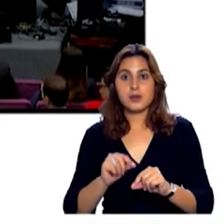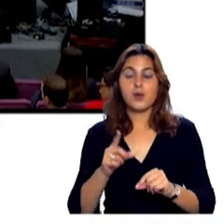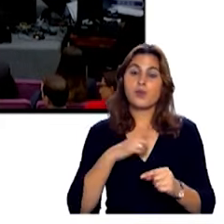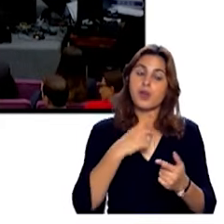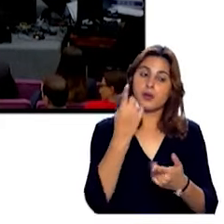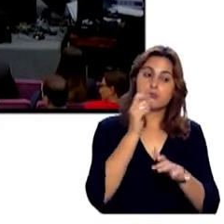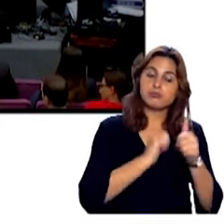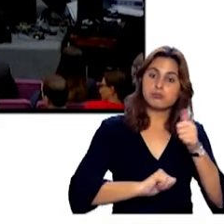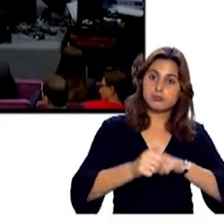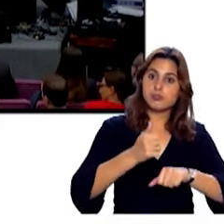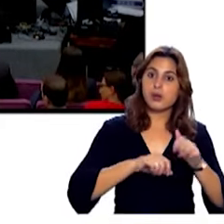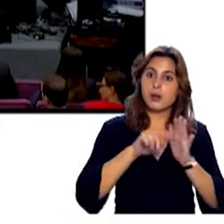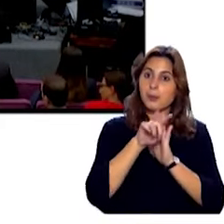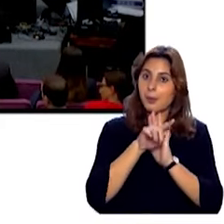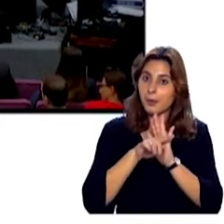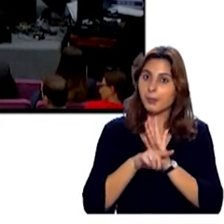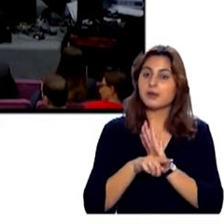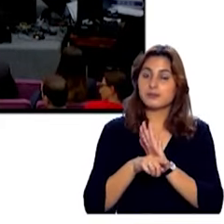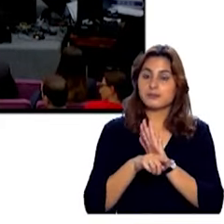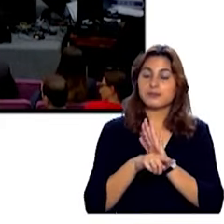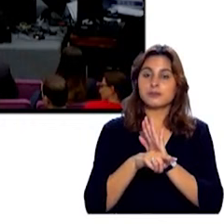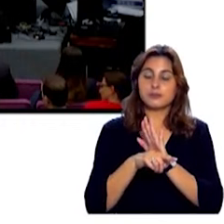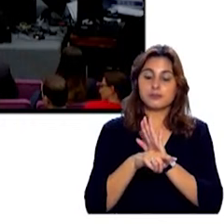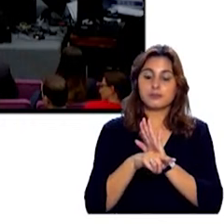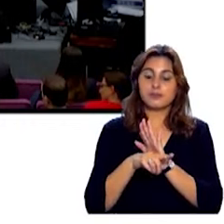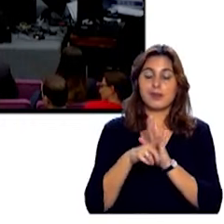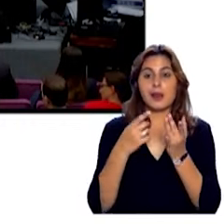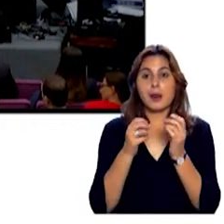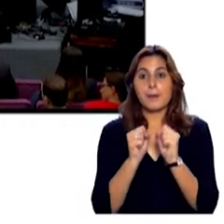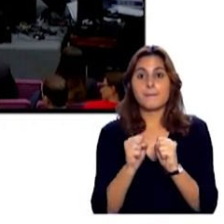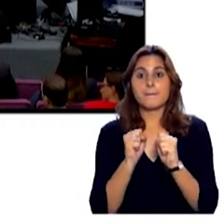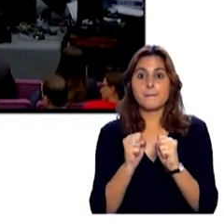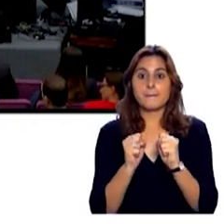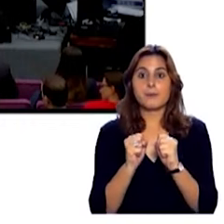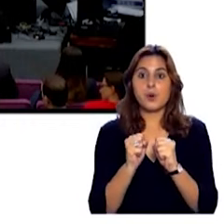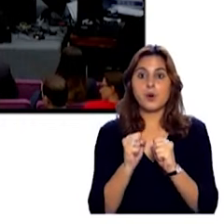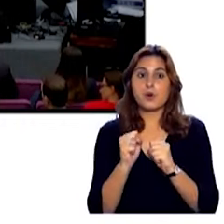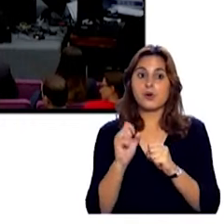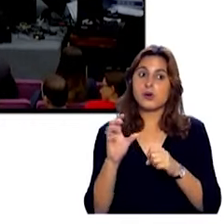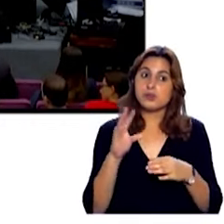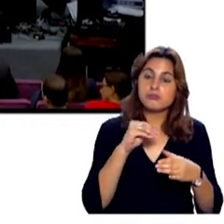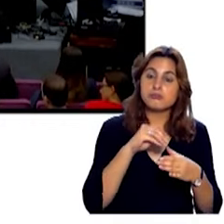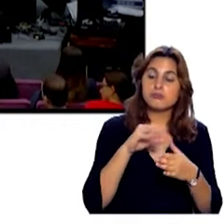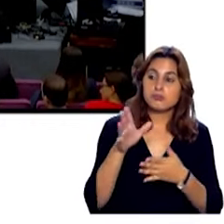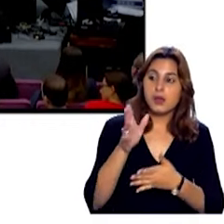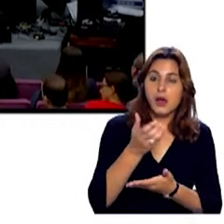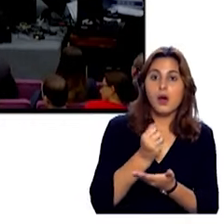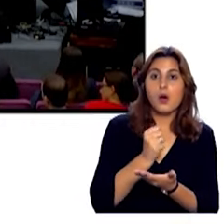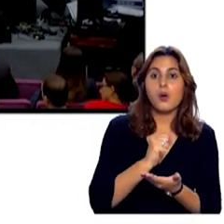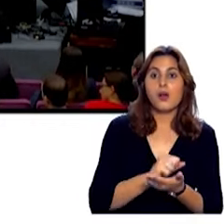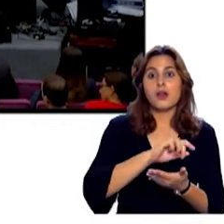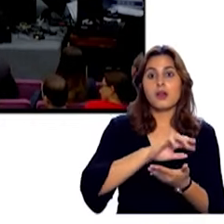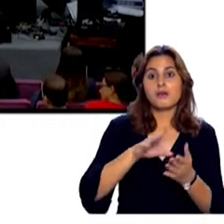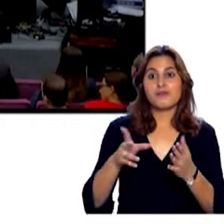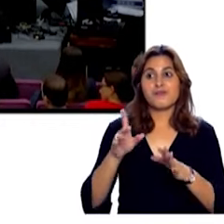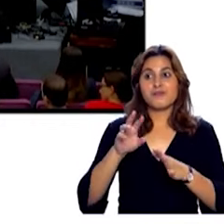chance sulle possibilità di accoglimento del singolo ricorso in cassazione